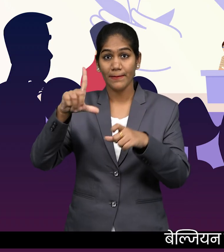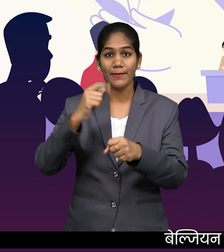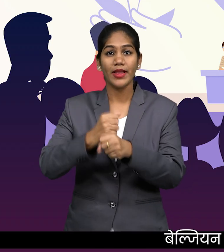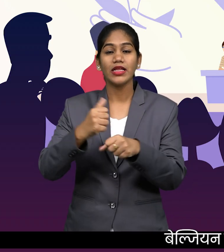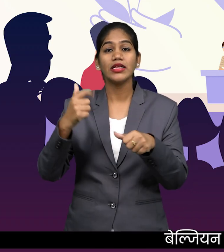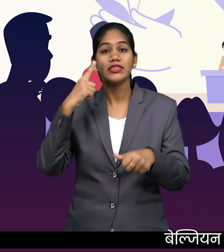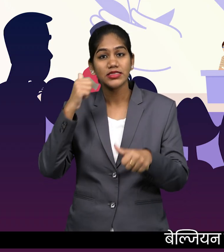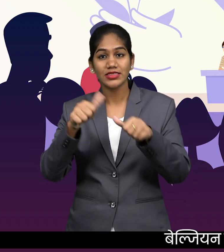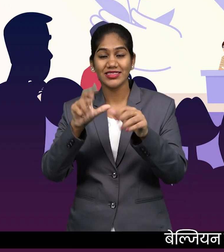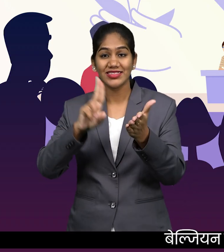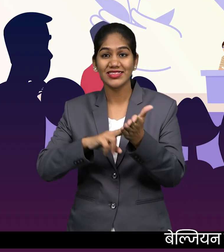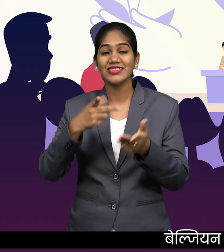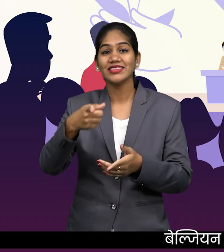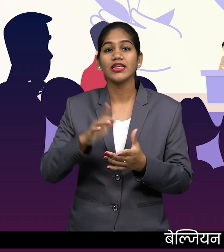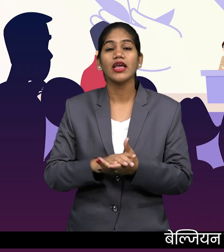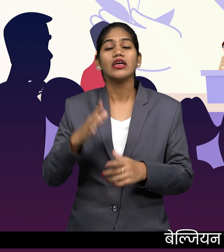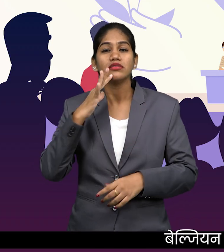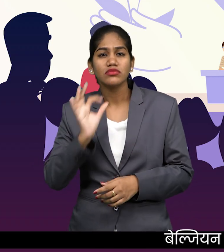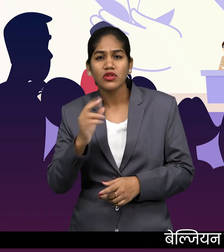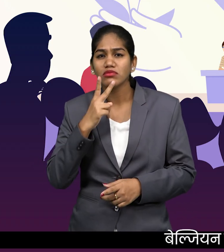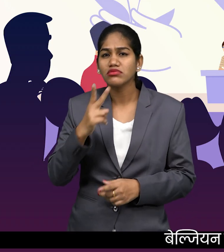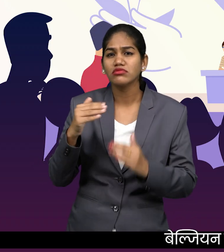केंद्र सरकारामध्ये डच